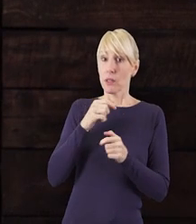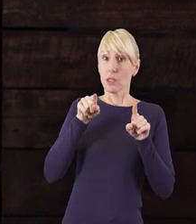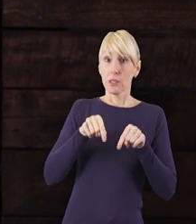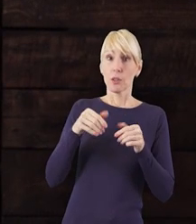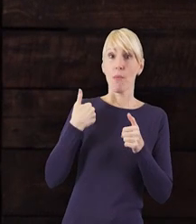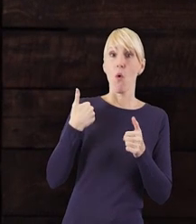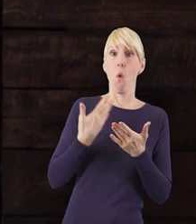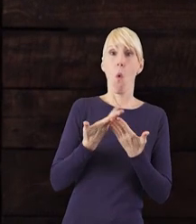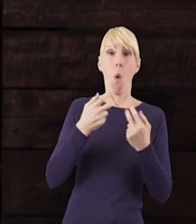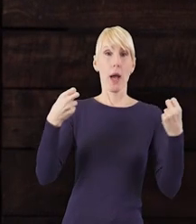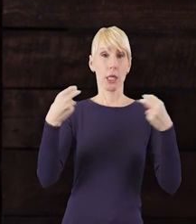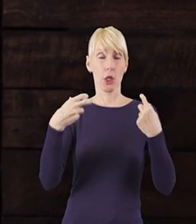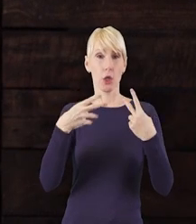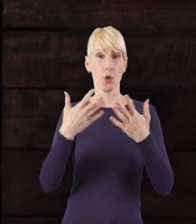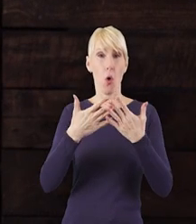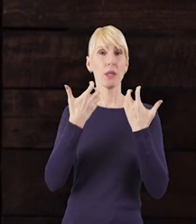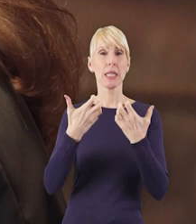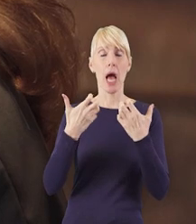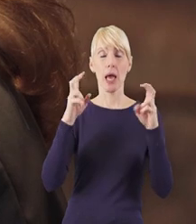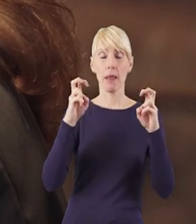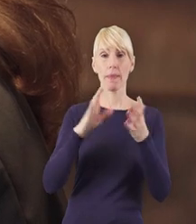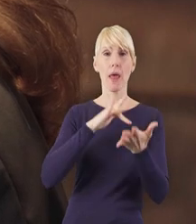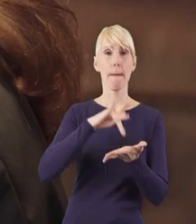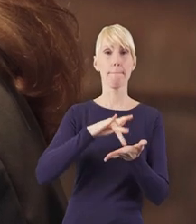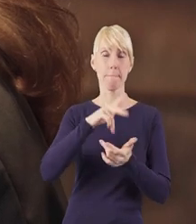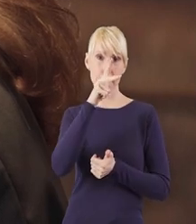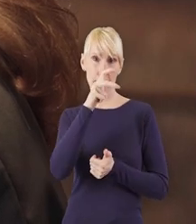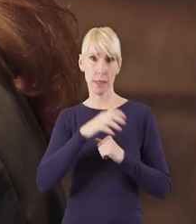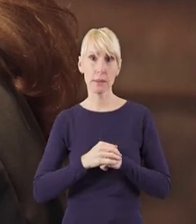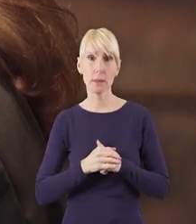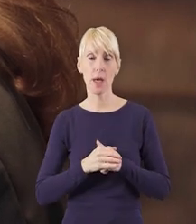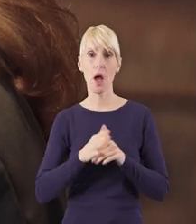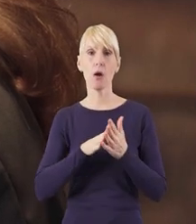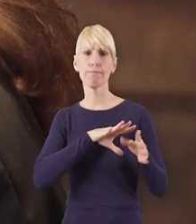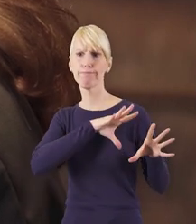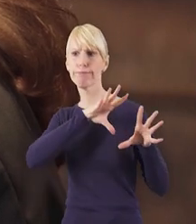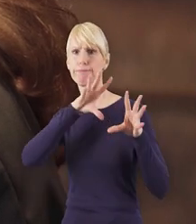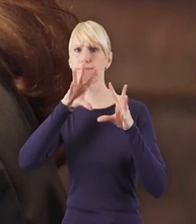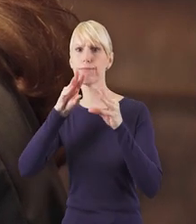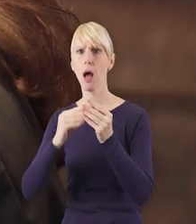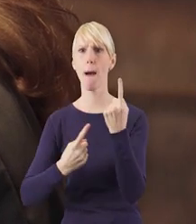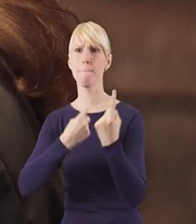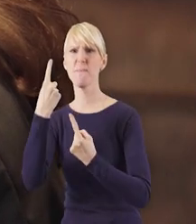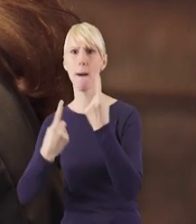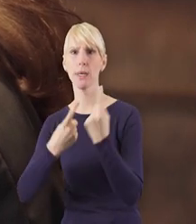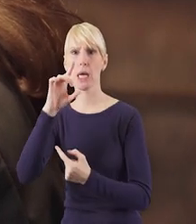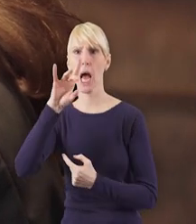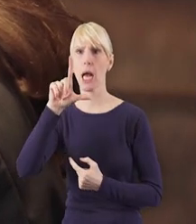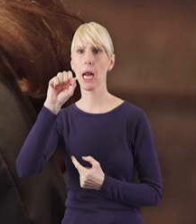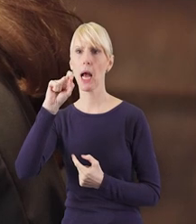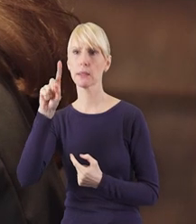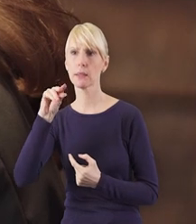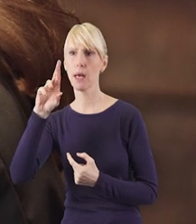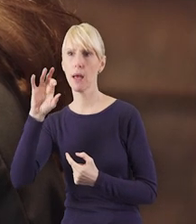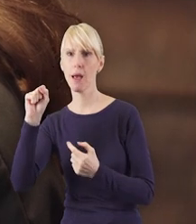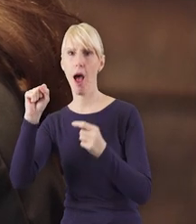Zachęta w Pabianicach. Jednak w połowie listopada więźniów z pabianickich obozów przeniesiono do placówki w dawnej fabryce Glazera,